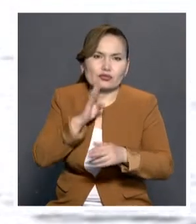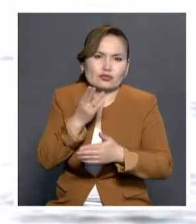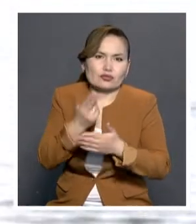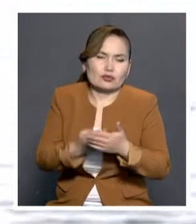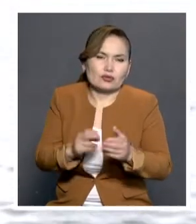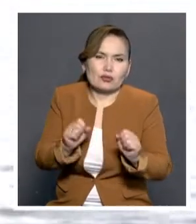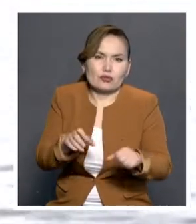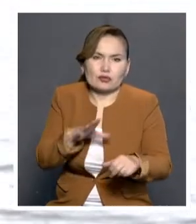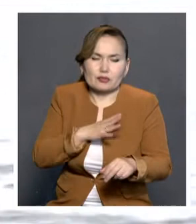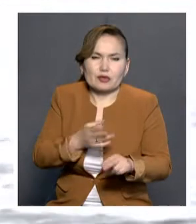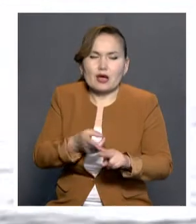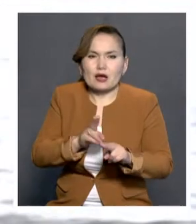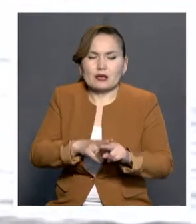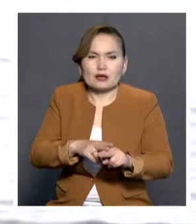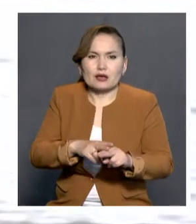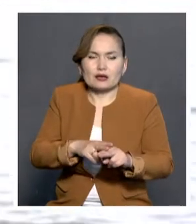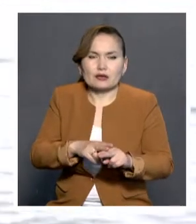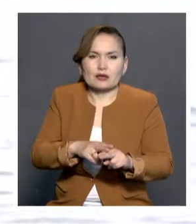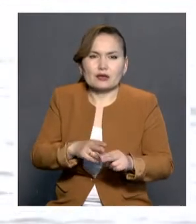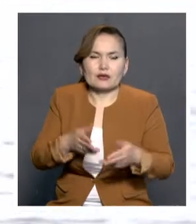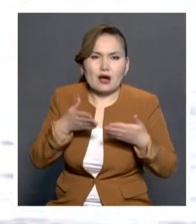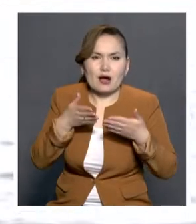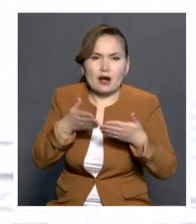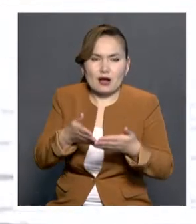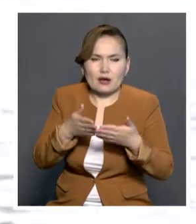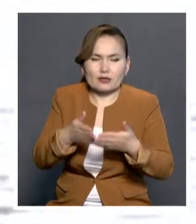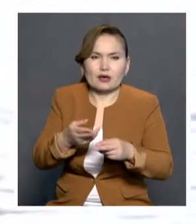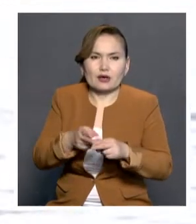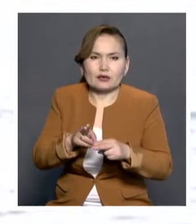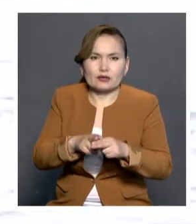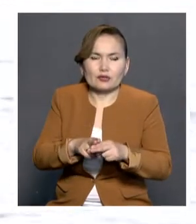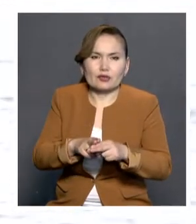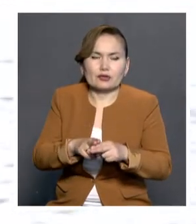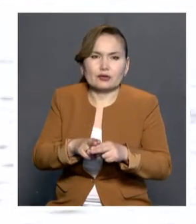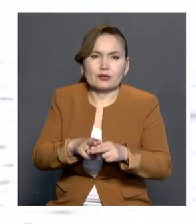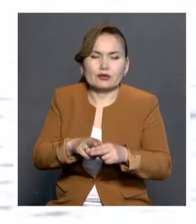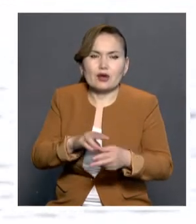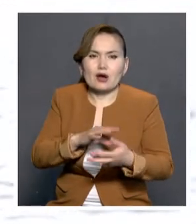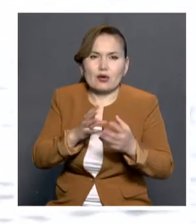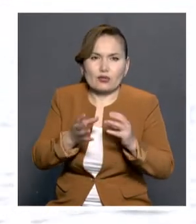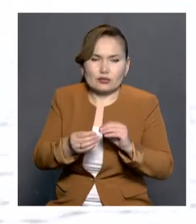жоғары толқын қайықты дер кезінде жағаға қайтуға мүмкіндік бермеген.